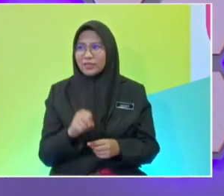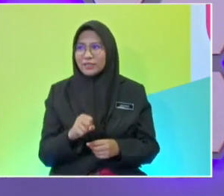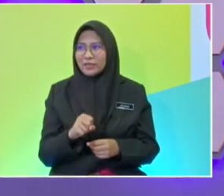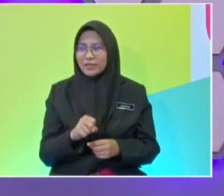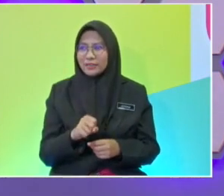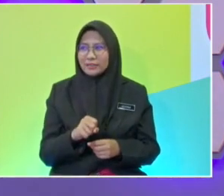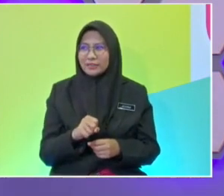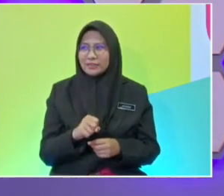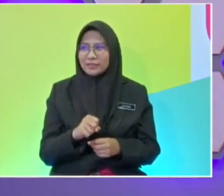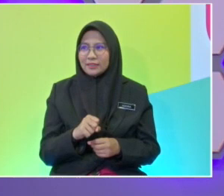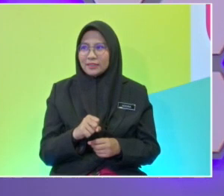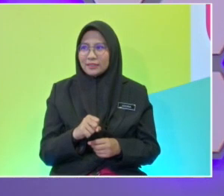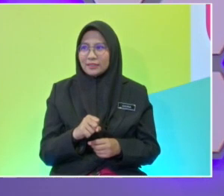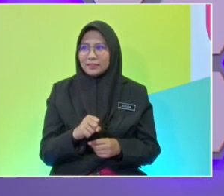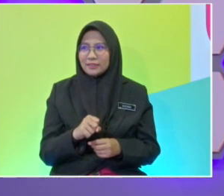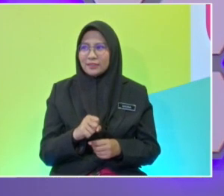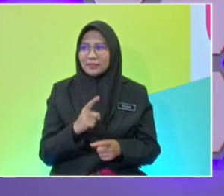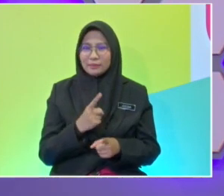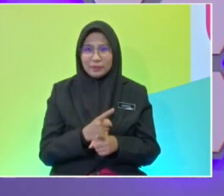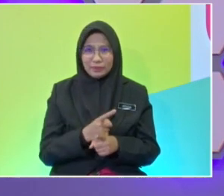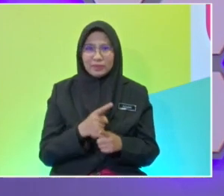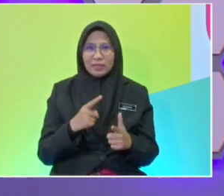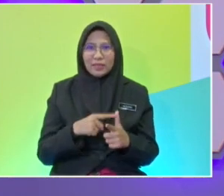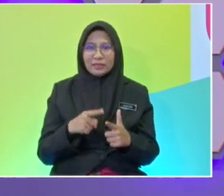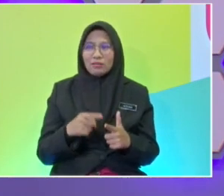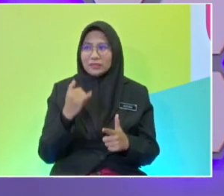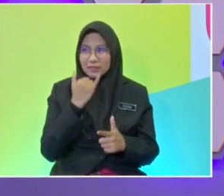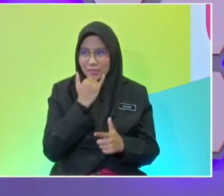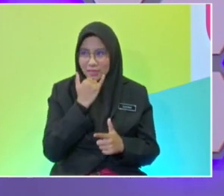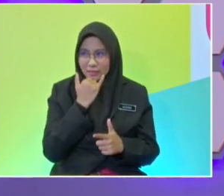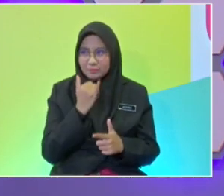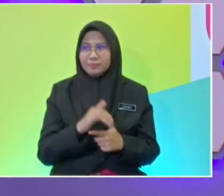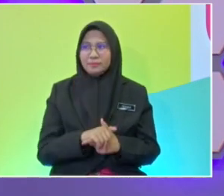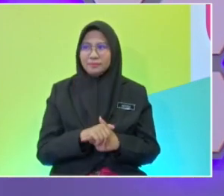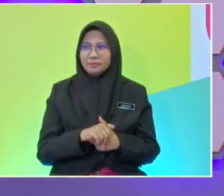sekarang ini betul atau salah pula oke